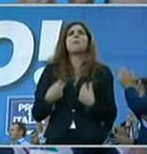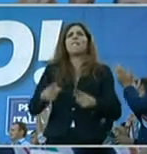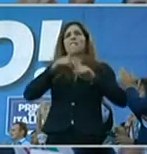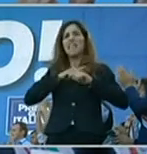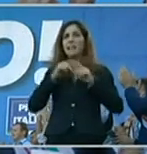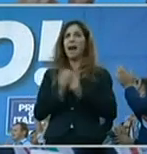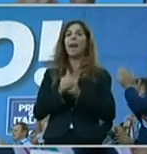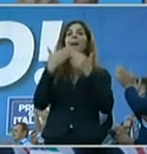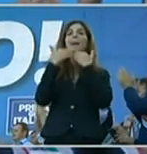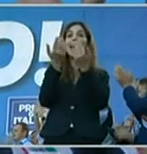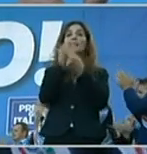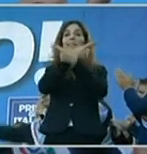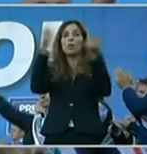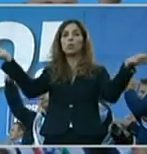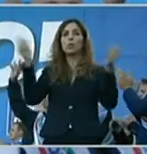a tutti.